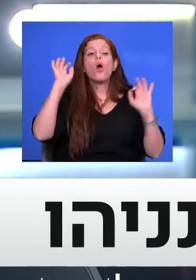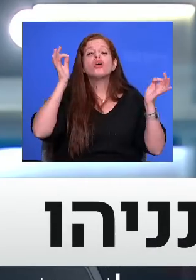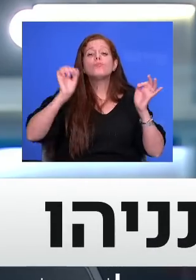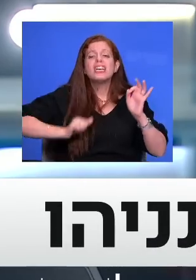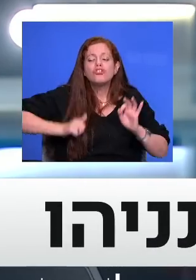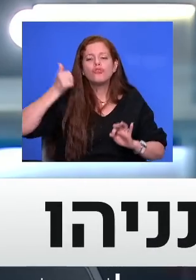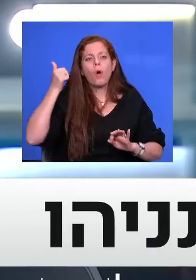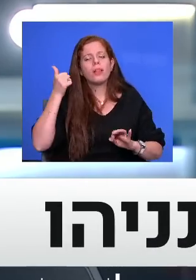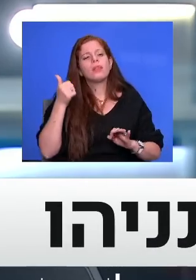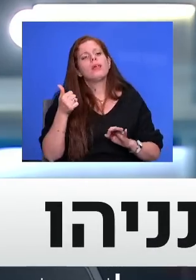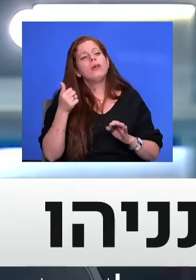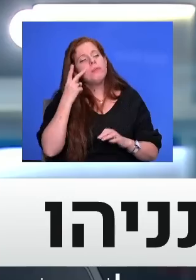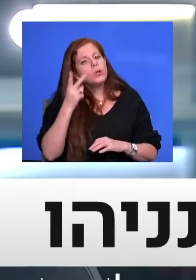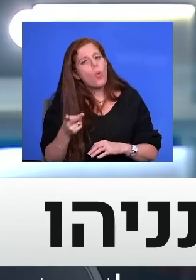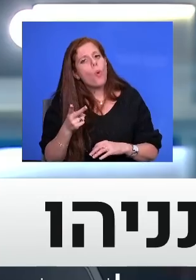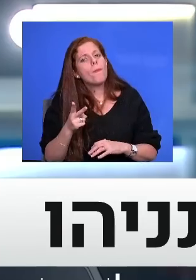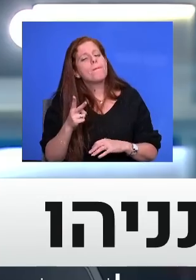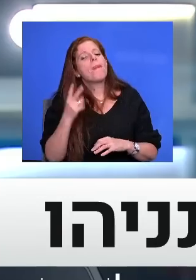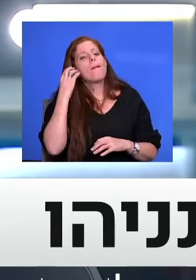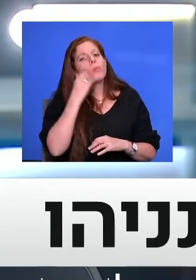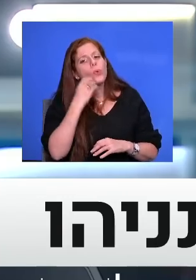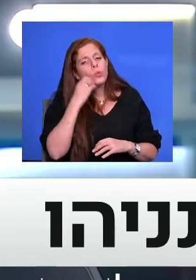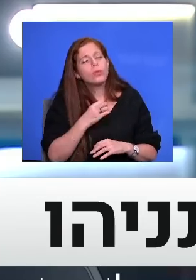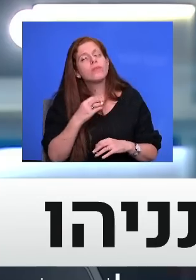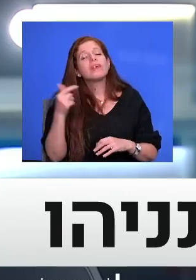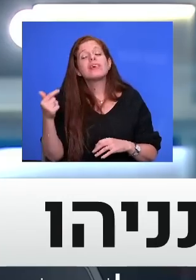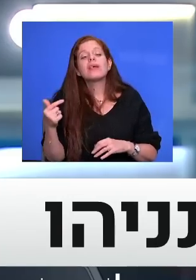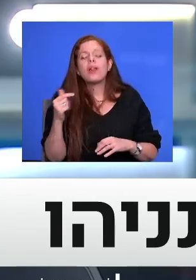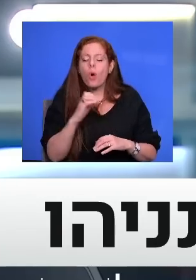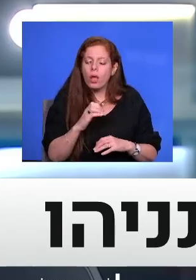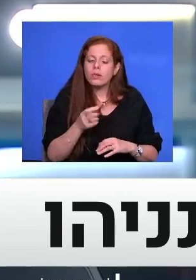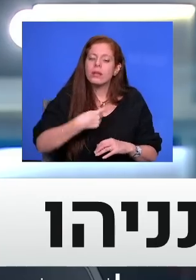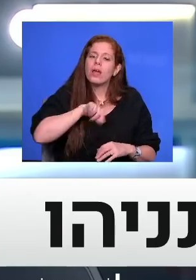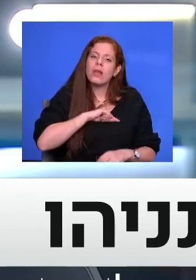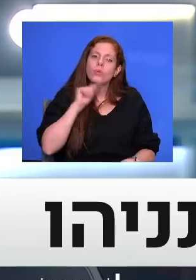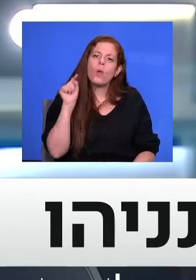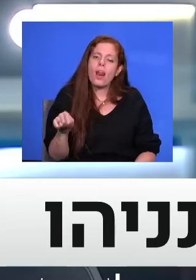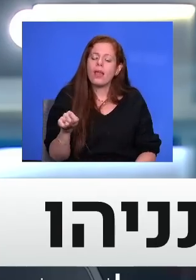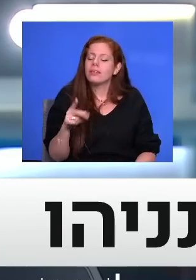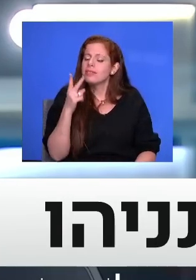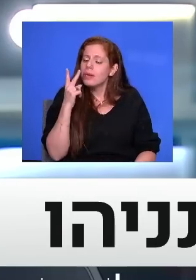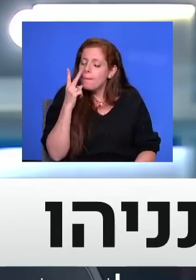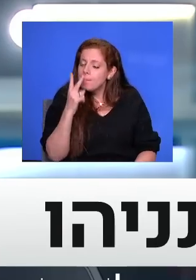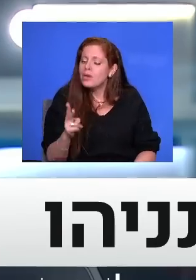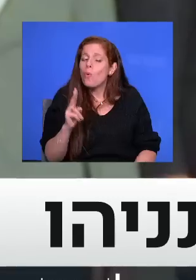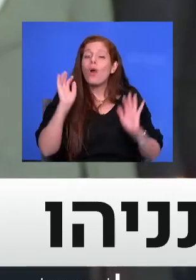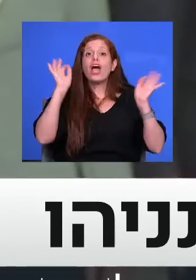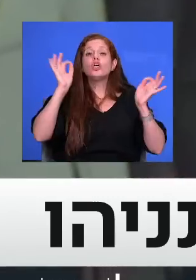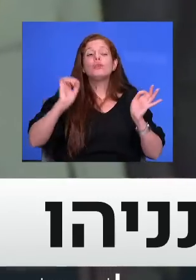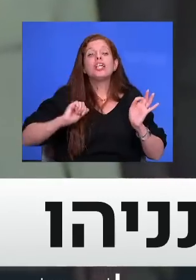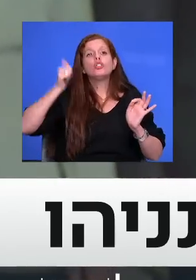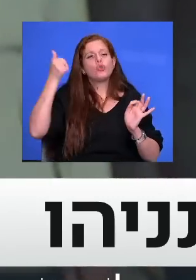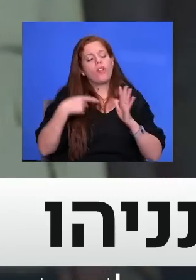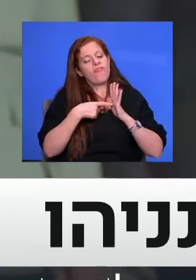הפרק, ביקור באמירויות, וגילי כהן כתבתנו המדינית, אנחנו אלייך. זה יהיה ביקור רשמי ראשון וגלוי.